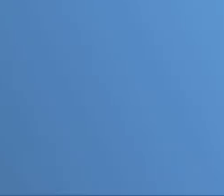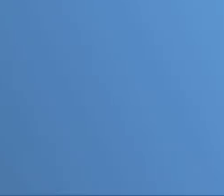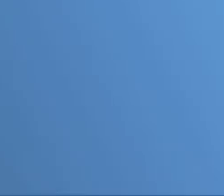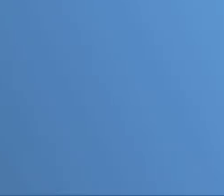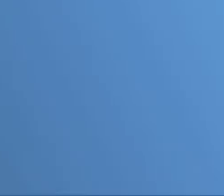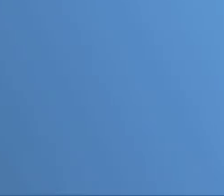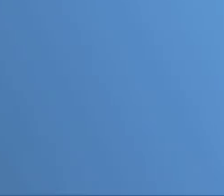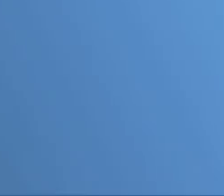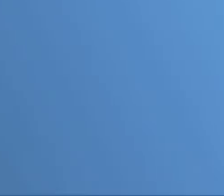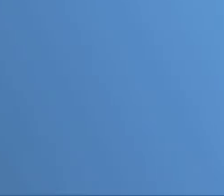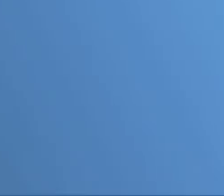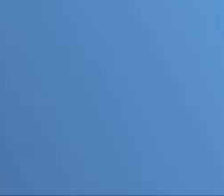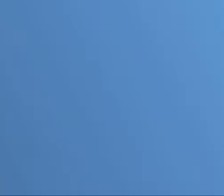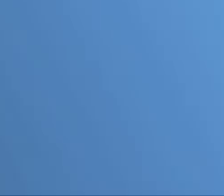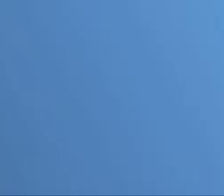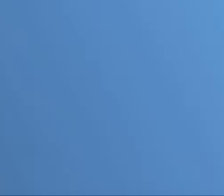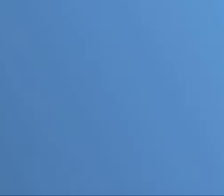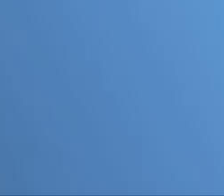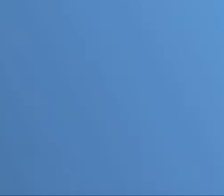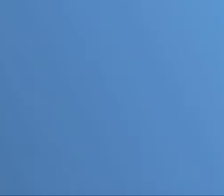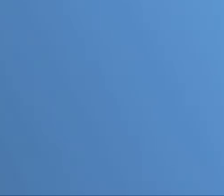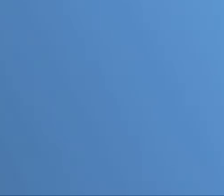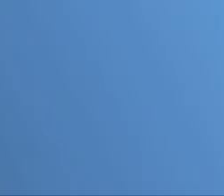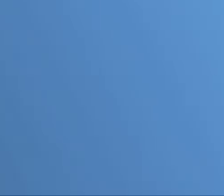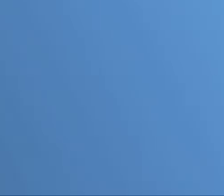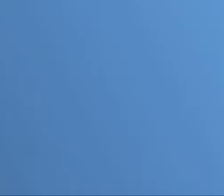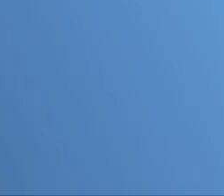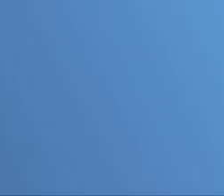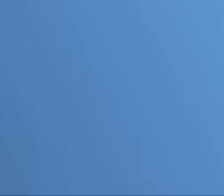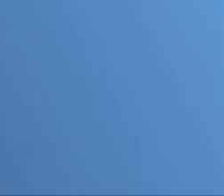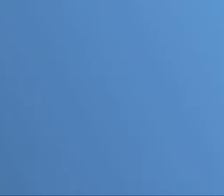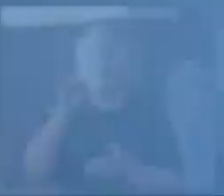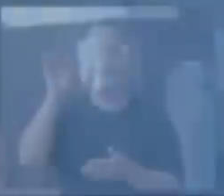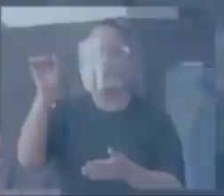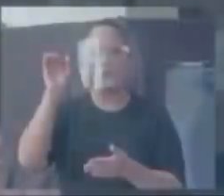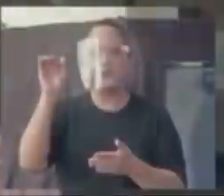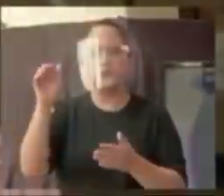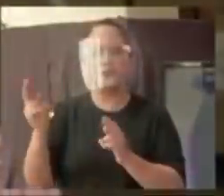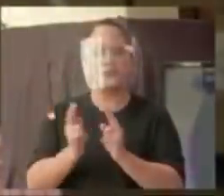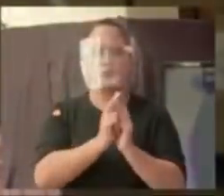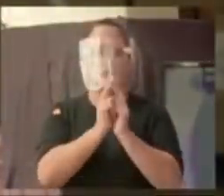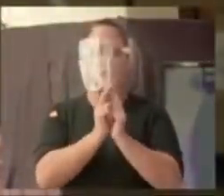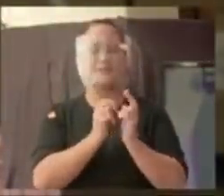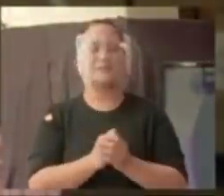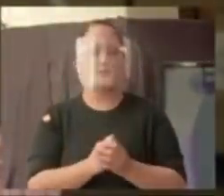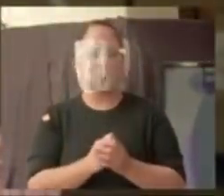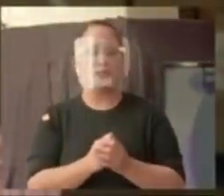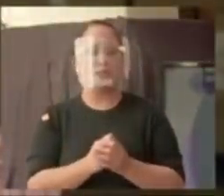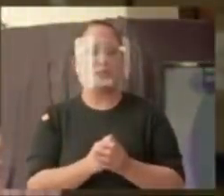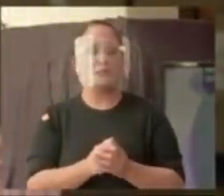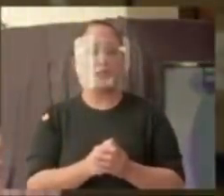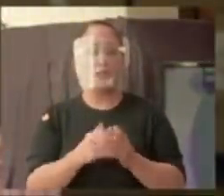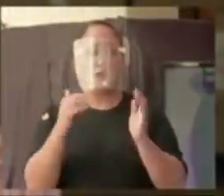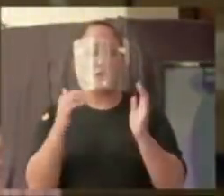sa tulong at paggabay niya. Isa siya sa mga unang tumugon sa panawagan nating magkaisa. Hindi na dapat